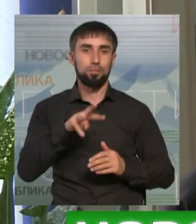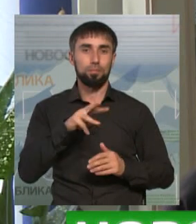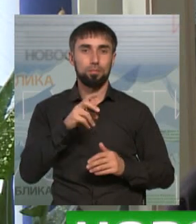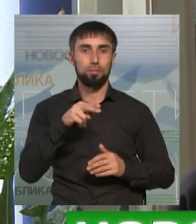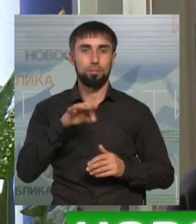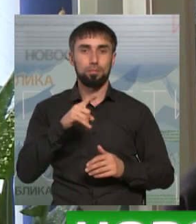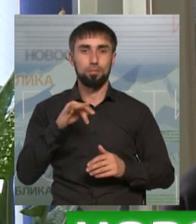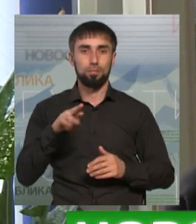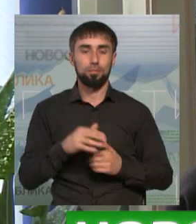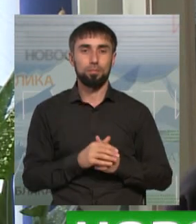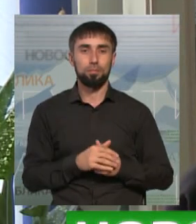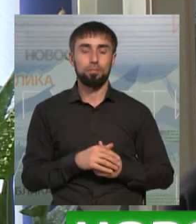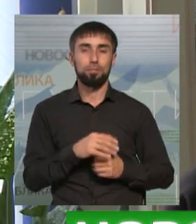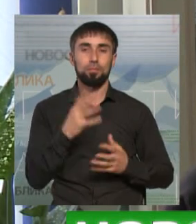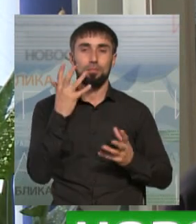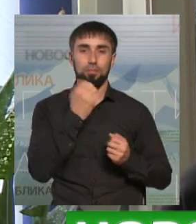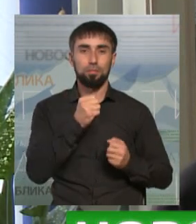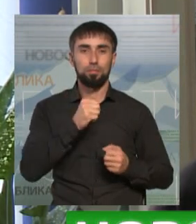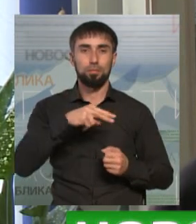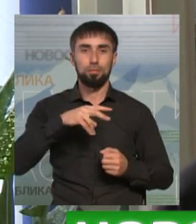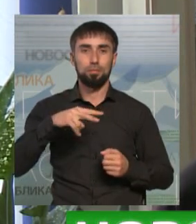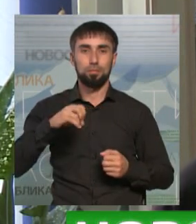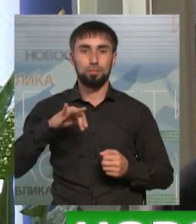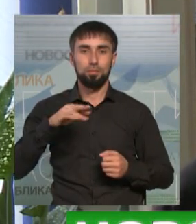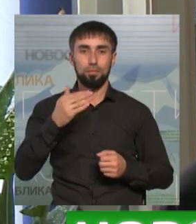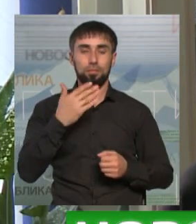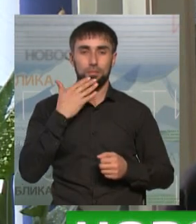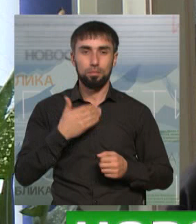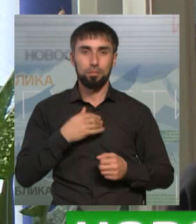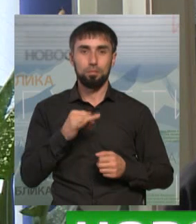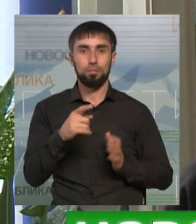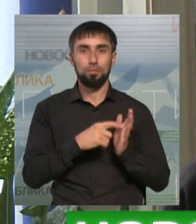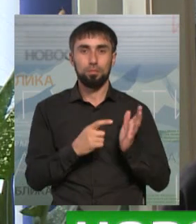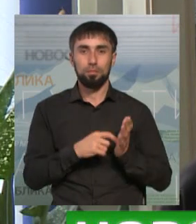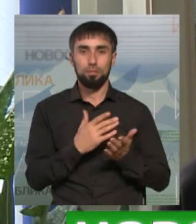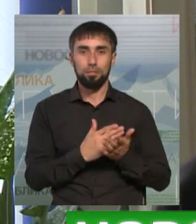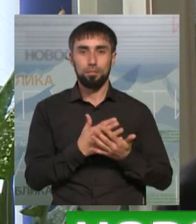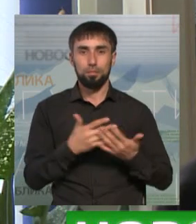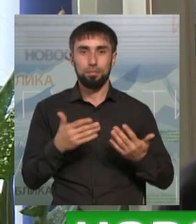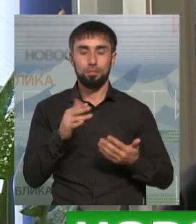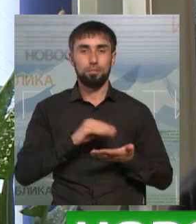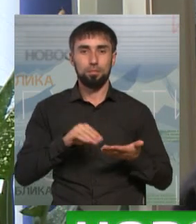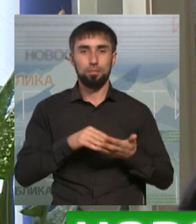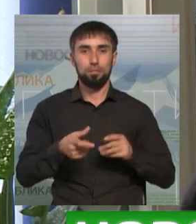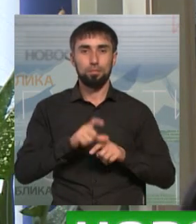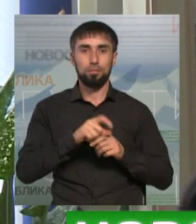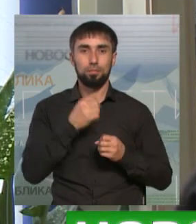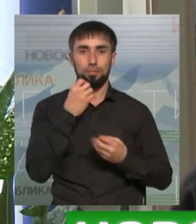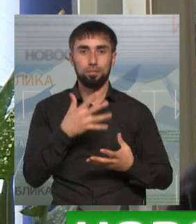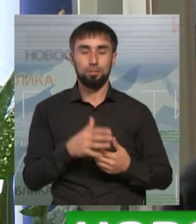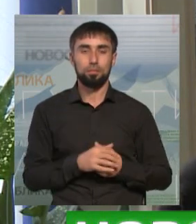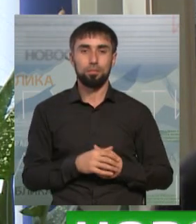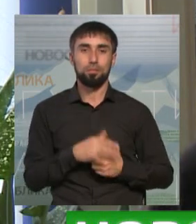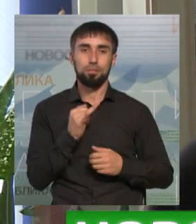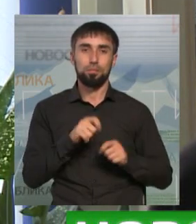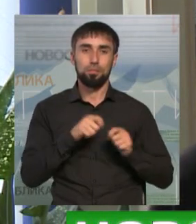мне запомнился цикл «Темные аллеи». Там в основном тема любви, тема России прослеживается. Пишет он очень хорошо.